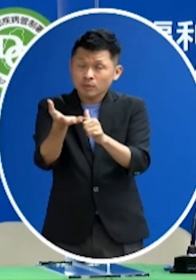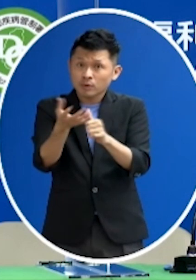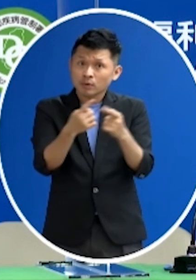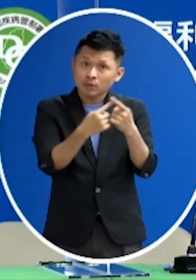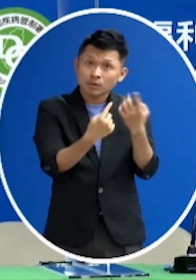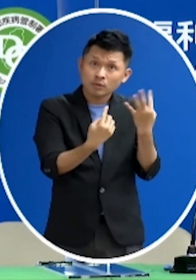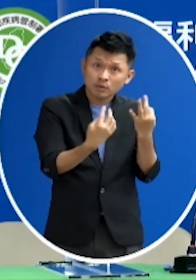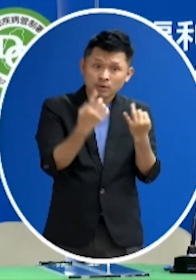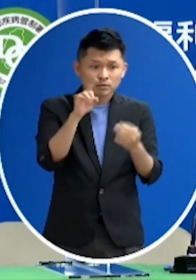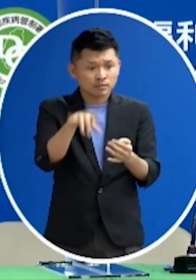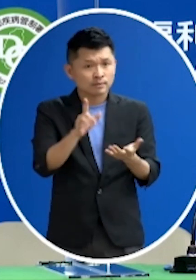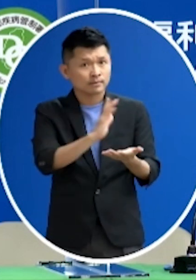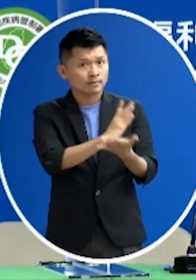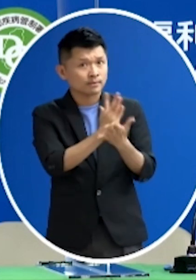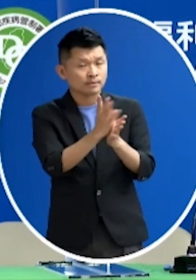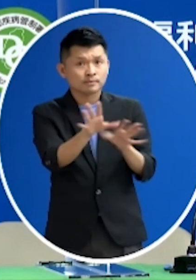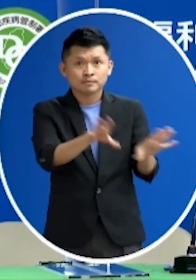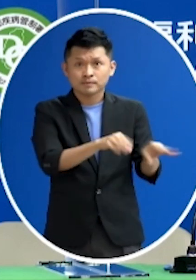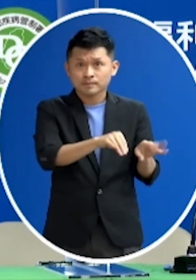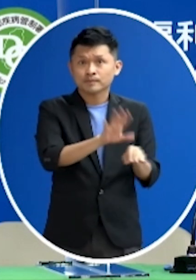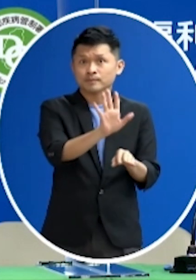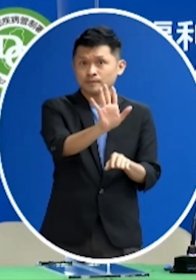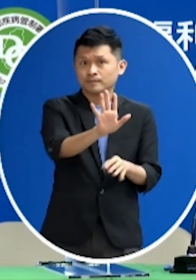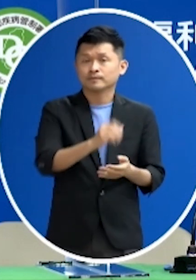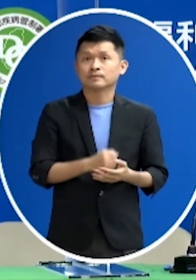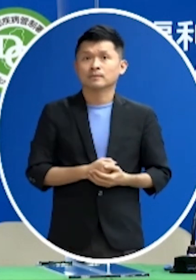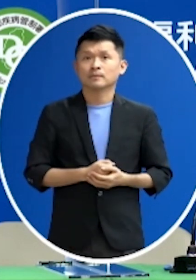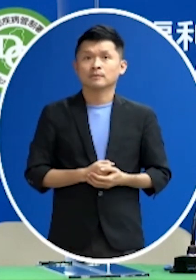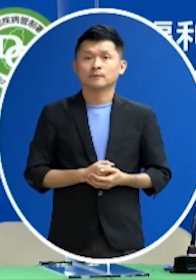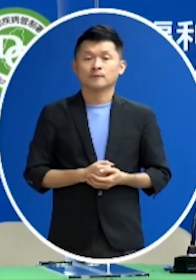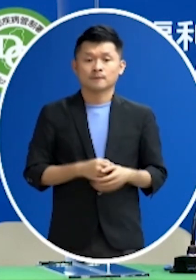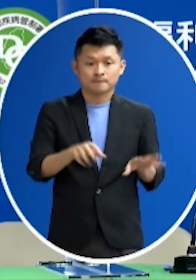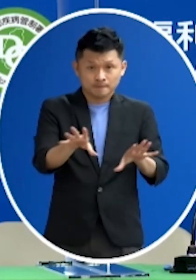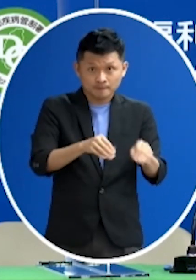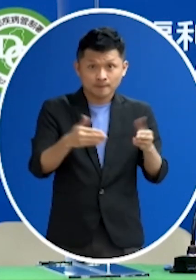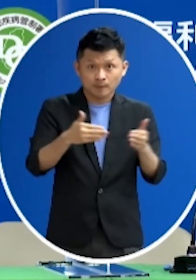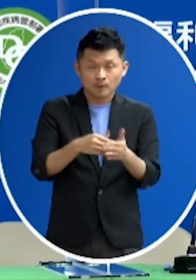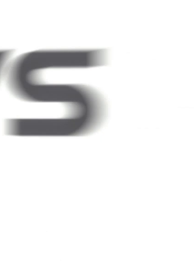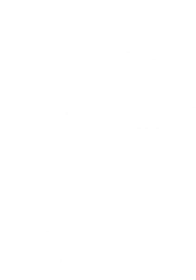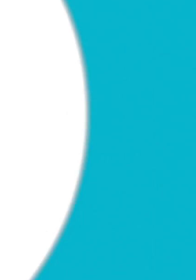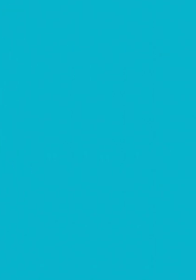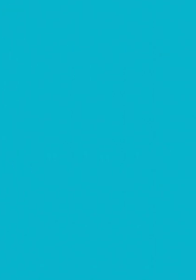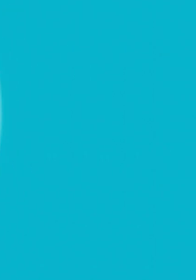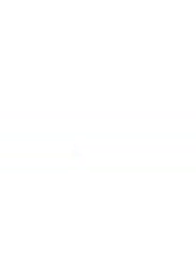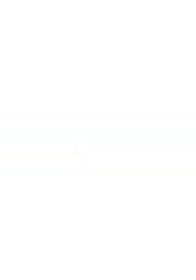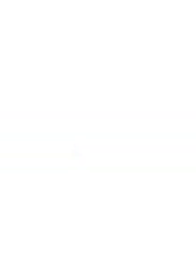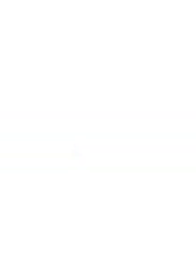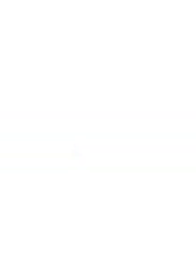那这些我们会持续的去收集，那再做这个进一步的评估。